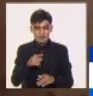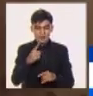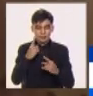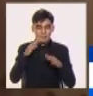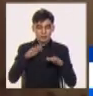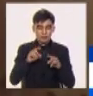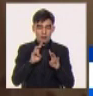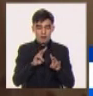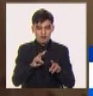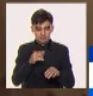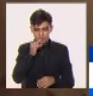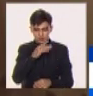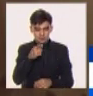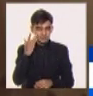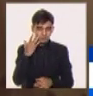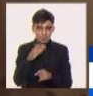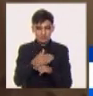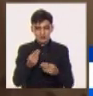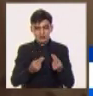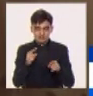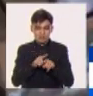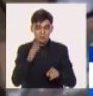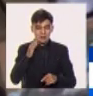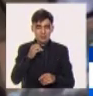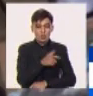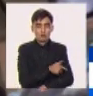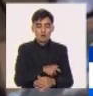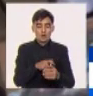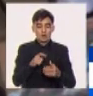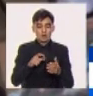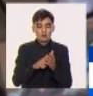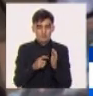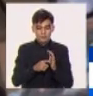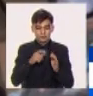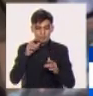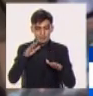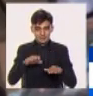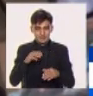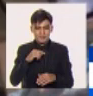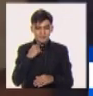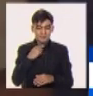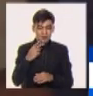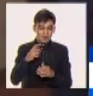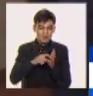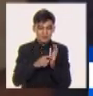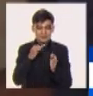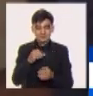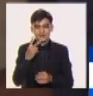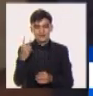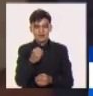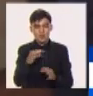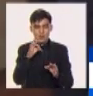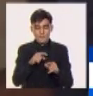месте. В Минздраве сейчас ожидают результатов работы дежурных групп в начальных классах. По завершении двухнедельного